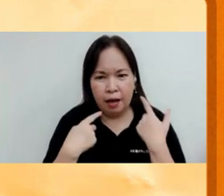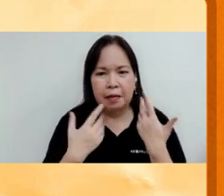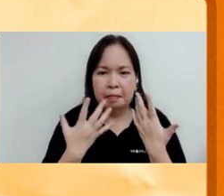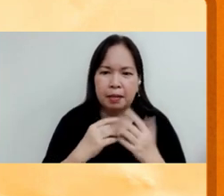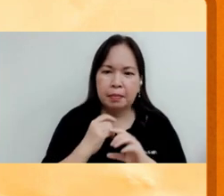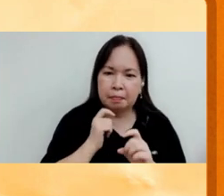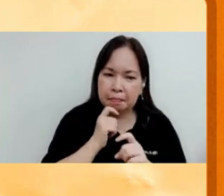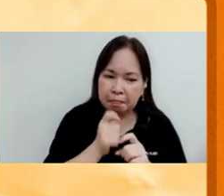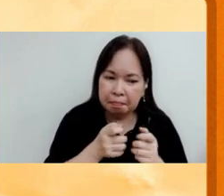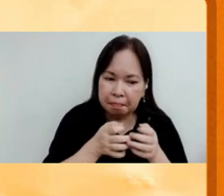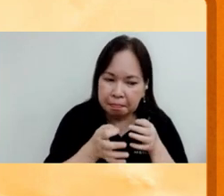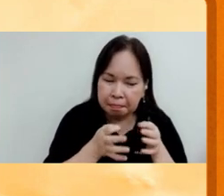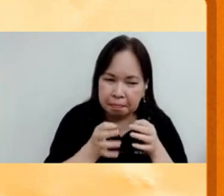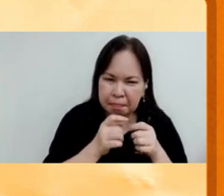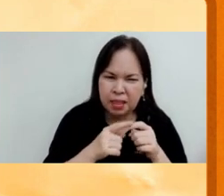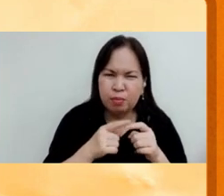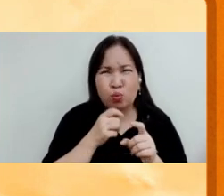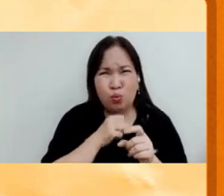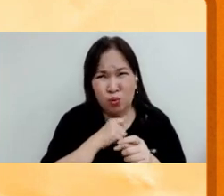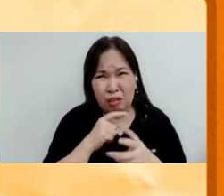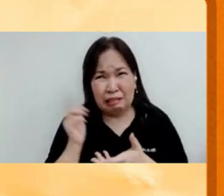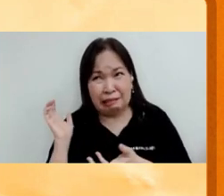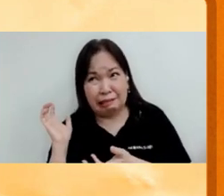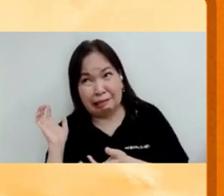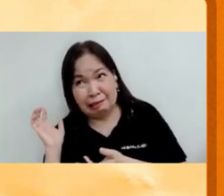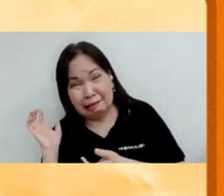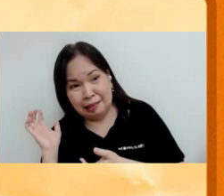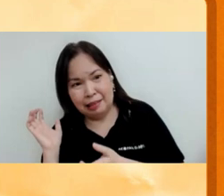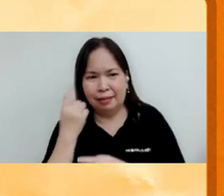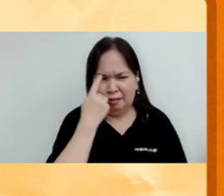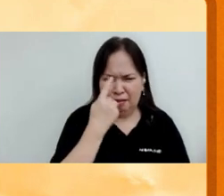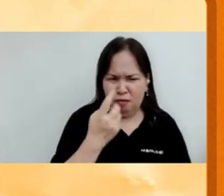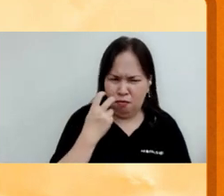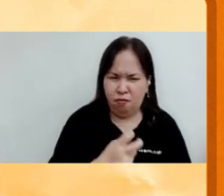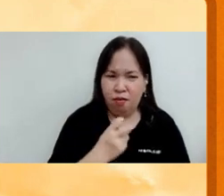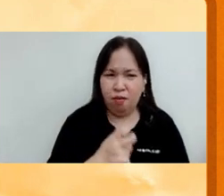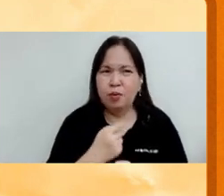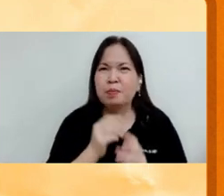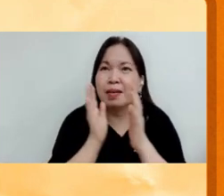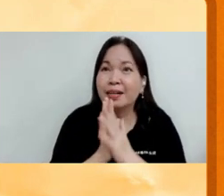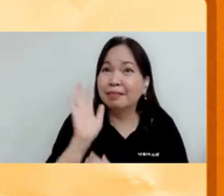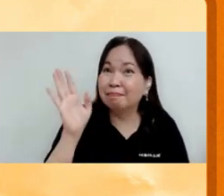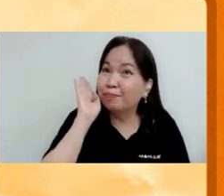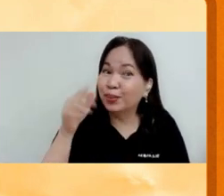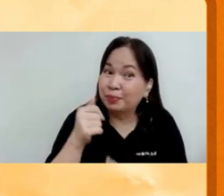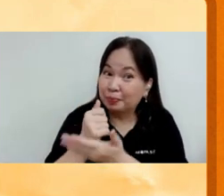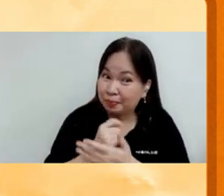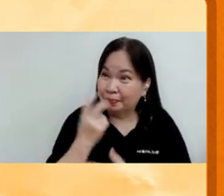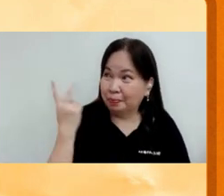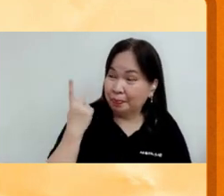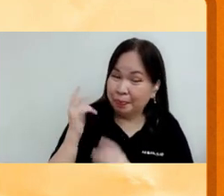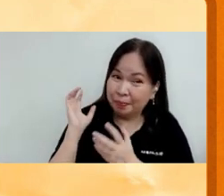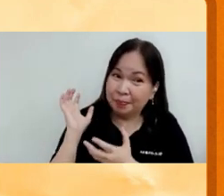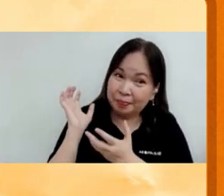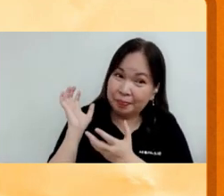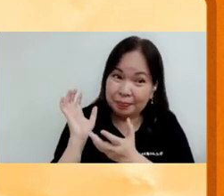na hirap akong kargahin tong mag-isa at alam ko na, hihingi din ako ng tulong sa kuya niya. Pwede naming pagtulungan para mas madali